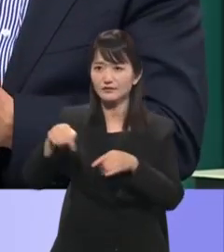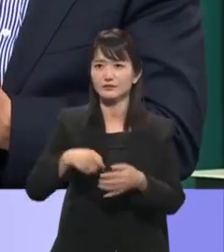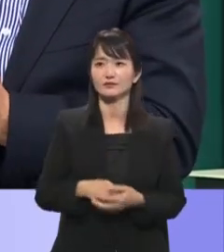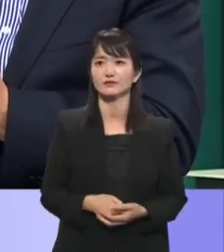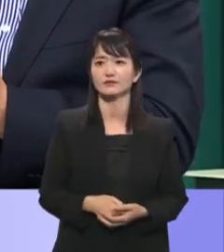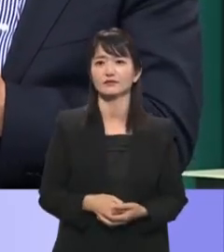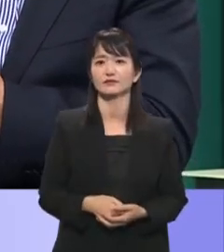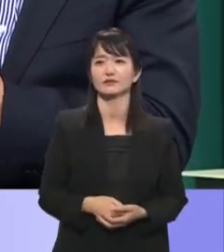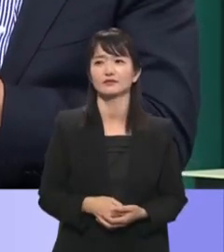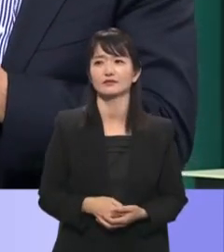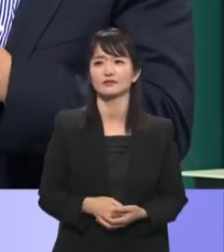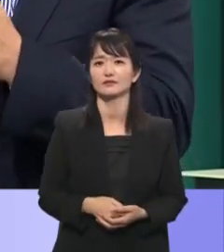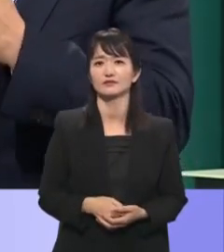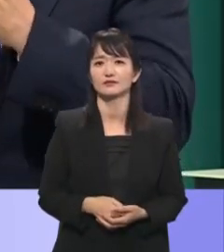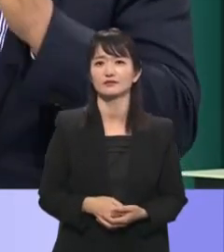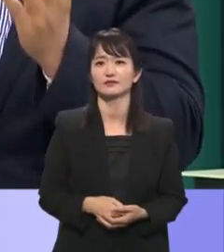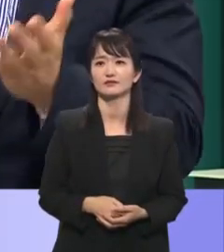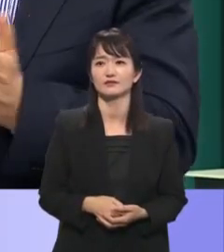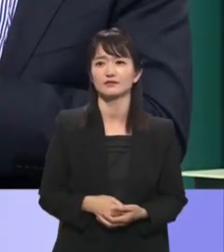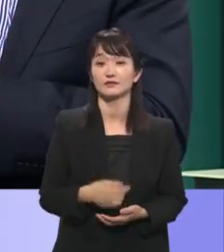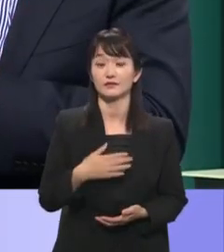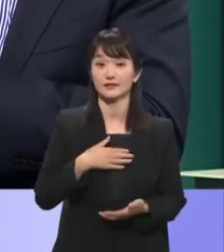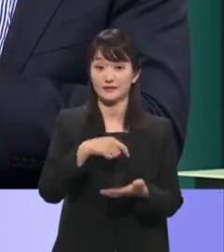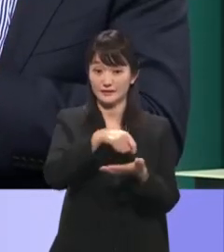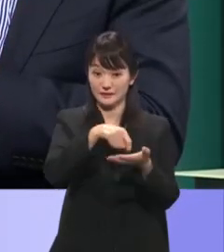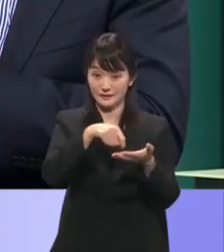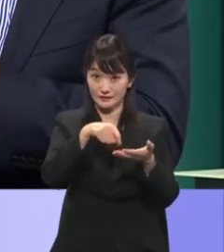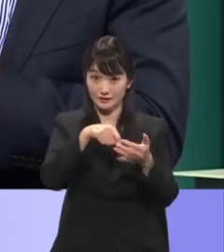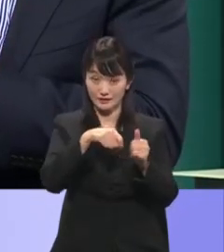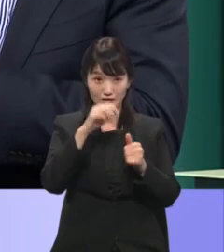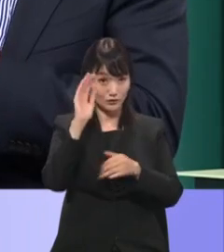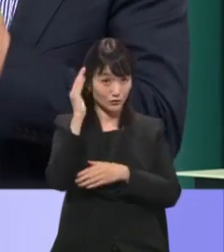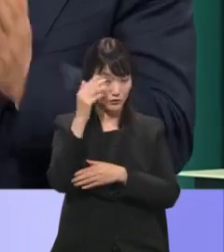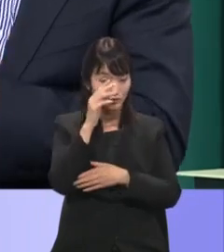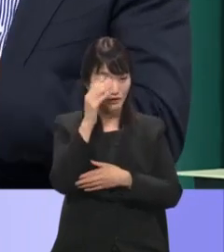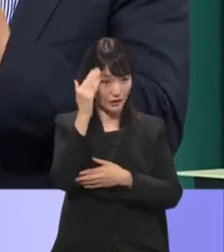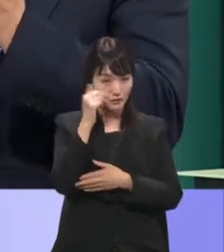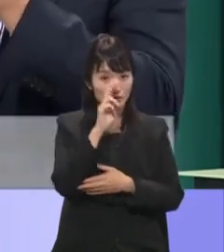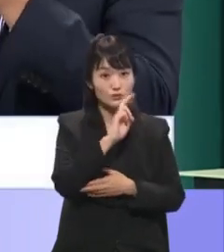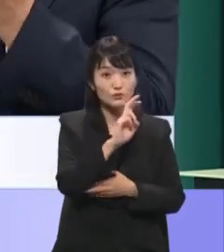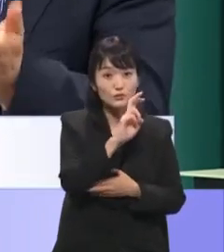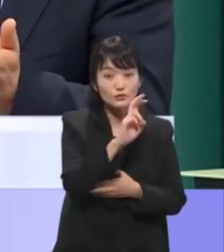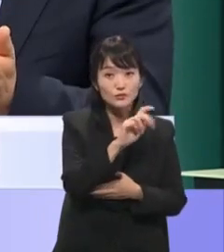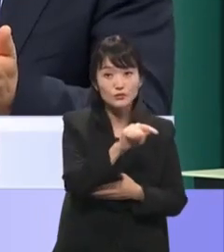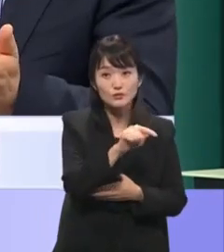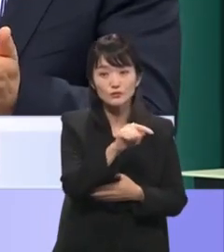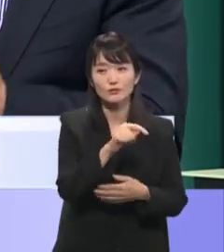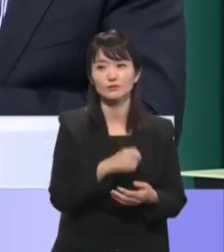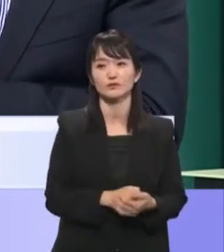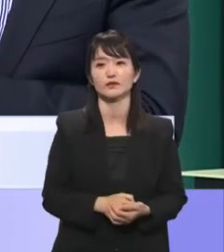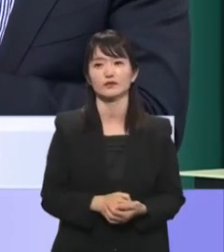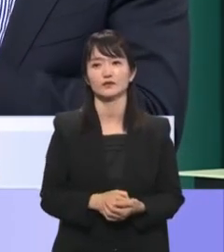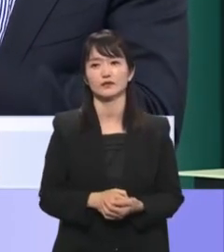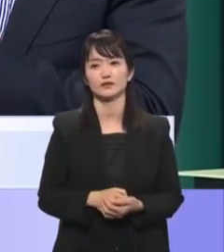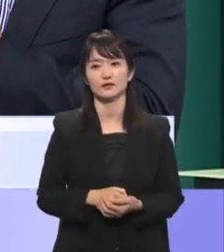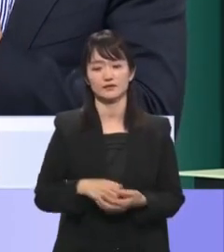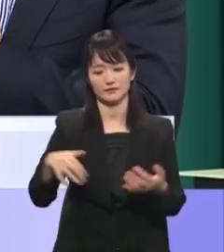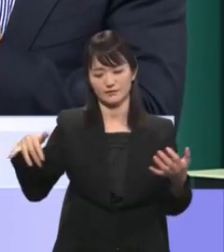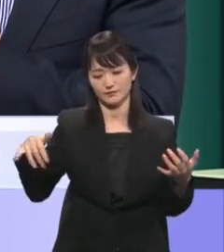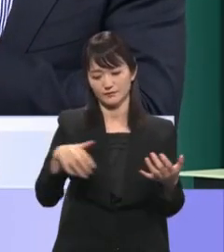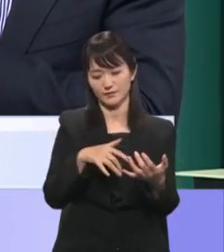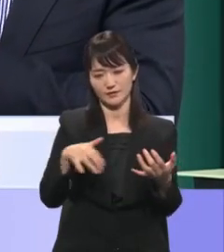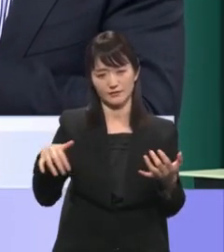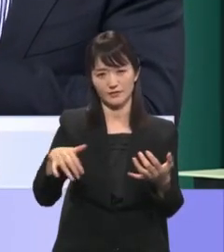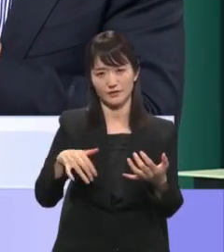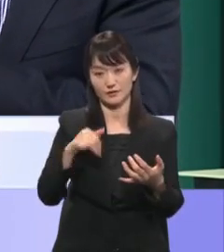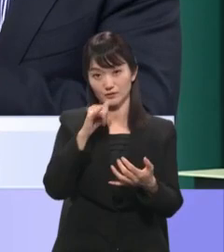지휘했습니다. 예. 그래서 제가 작곡한 국악 현대화한 음악들을, 예, 연주해드리고요. 예. 그다음에 저의